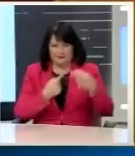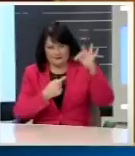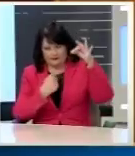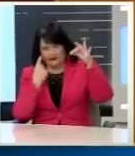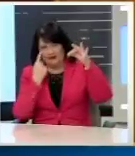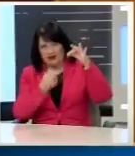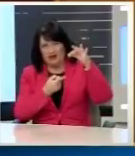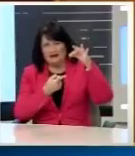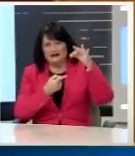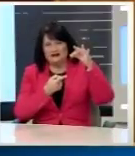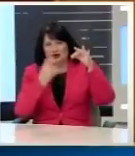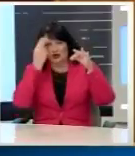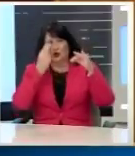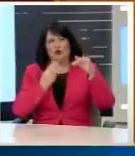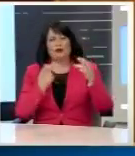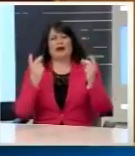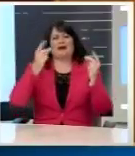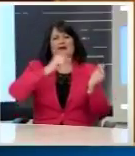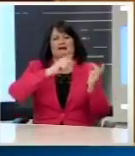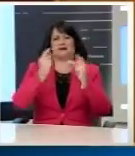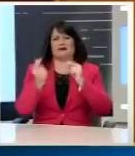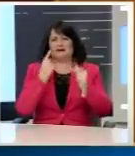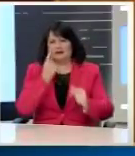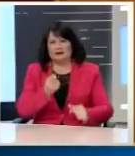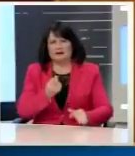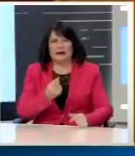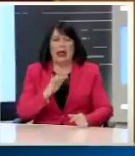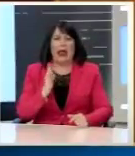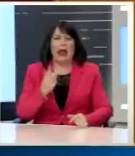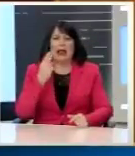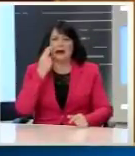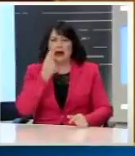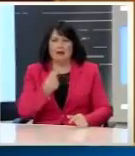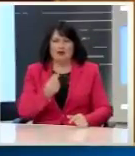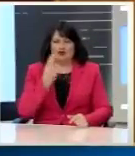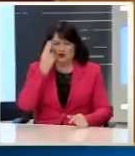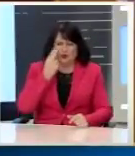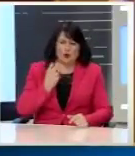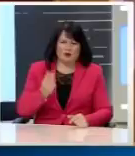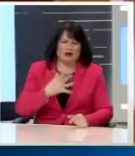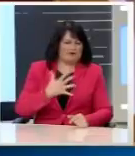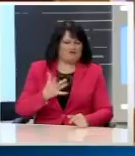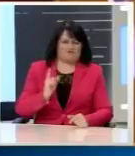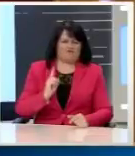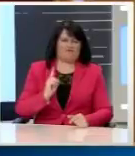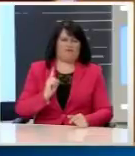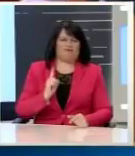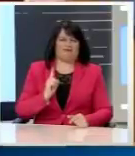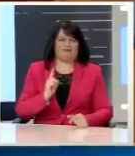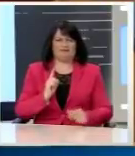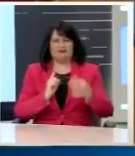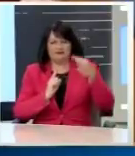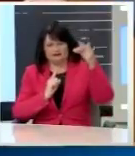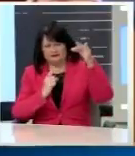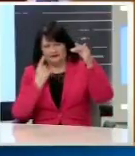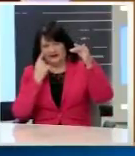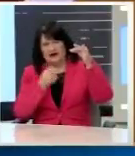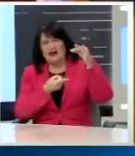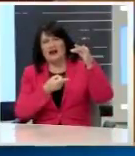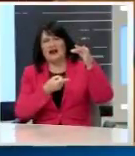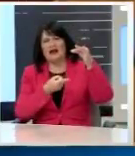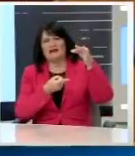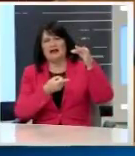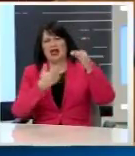μέρες είχε αρχίσει να είναι καχύποπτος απέναντι στον Κουρουπλή και να μην το συμπαθεί, με αυτά που κάνουνε, αυτοί που